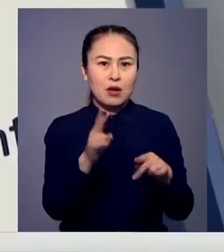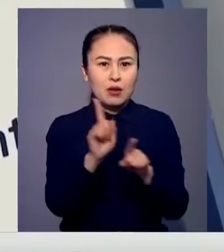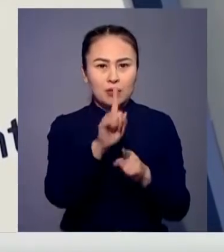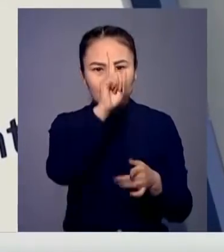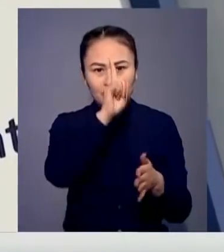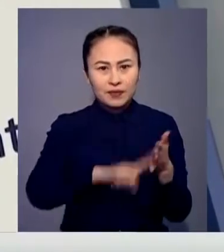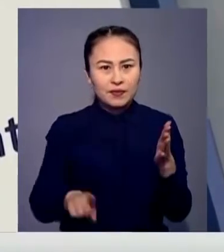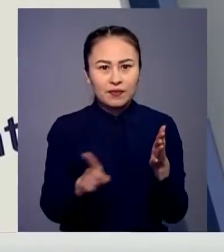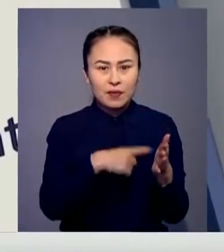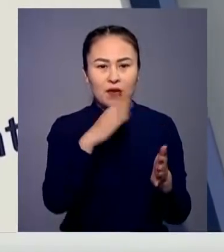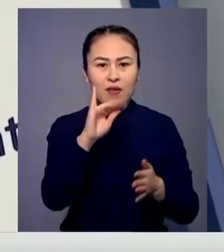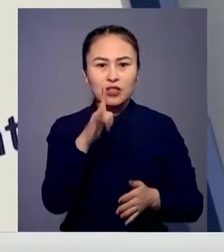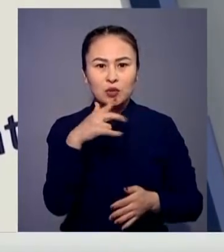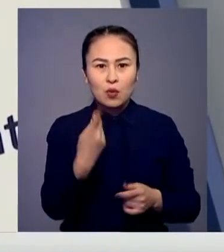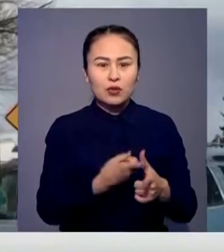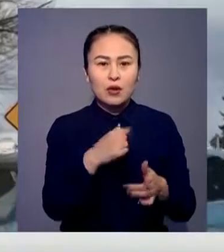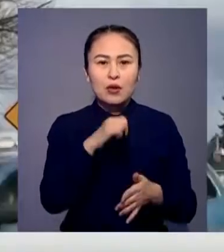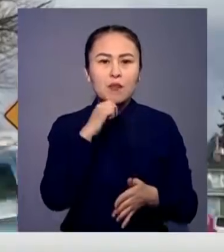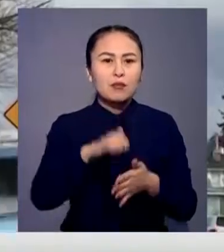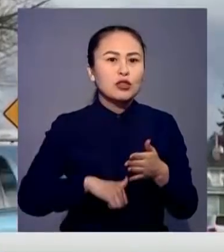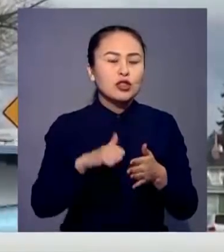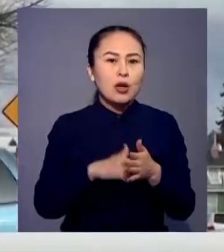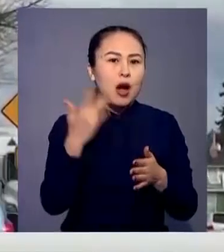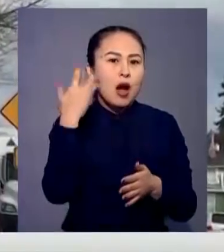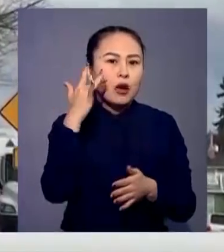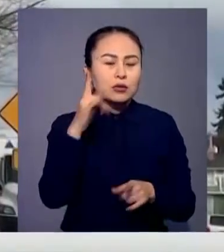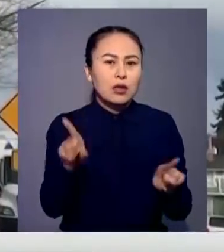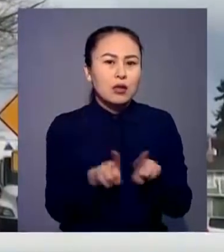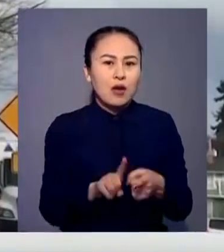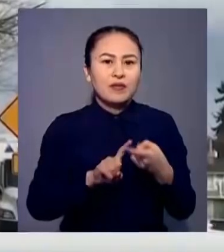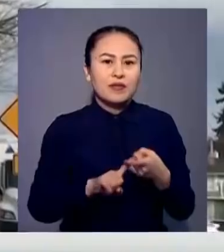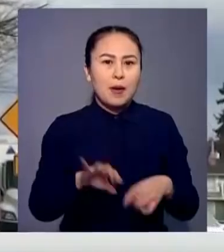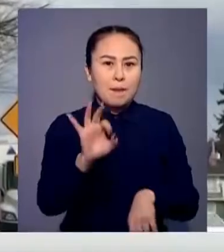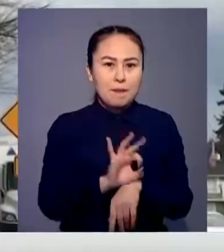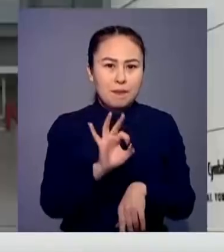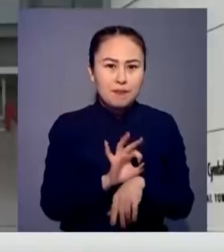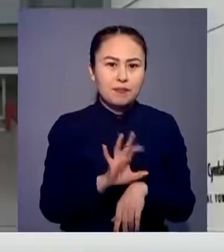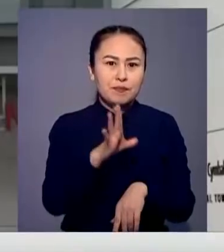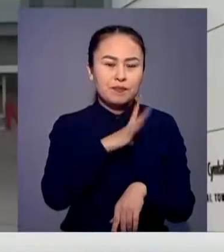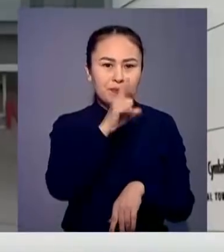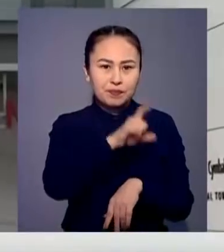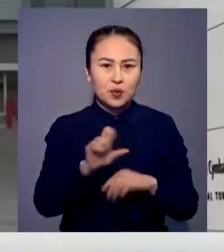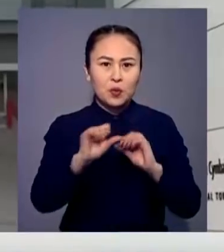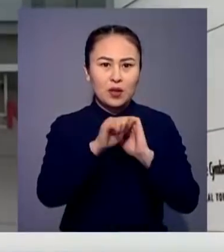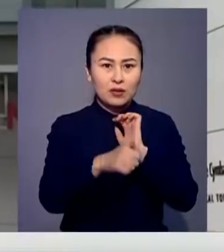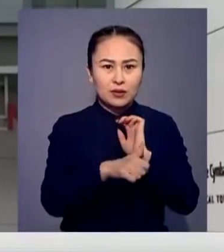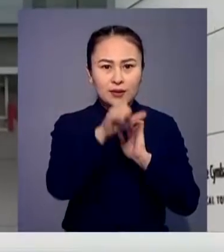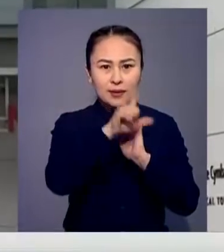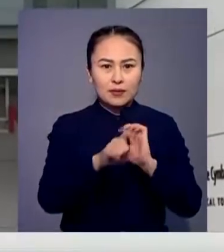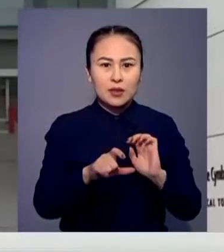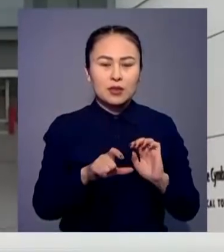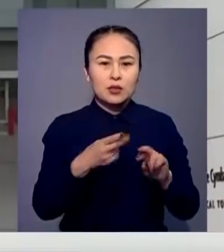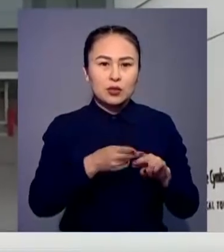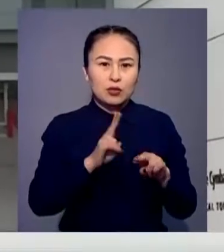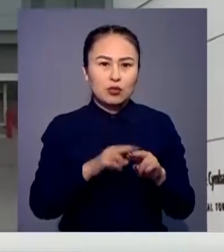Ал соңғы мәліметке қарағанда, ақшта осы қауіпті вирусты жұқтырып алып келген науқаспен тағы 16 адам тікелей байланысқа түскен анықталды.